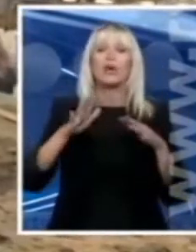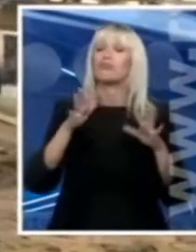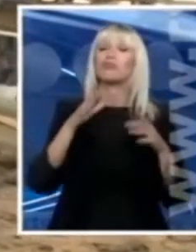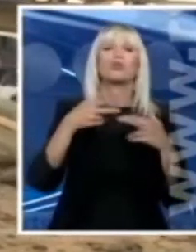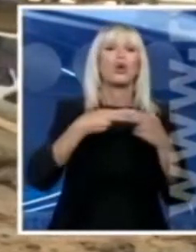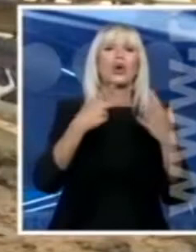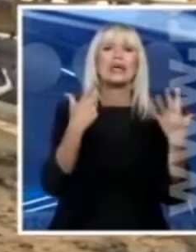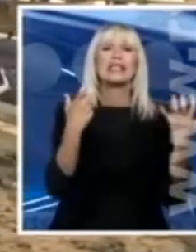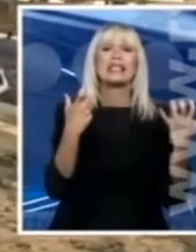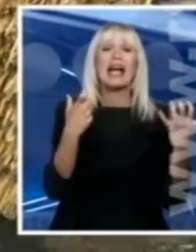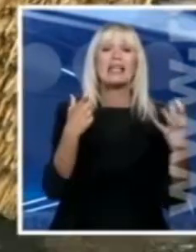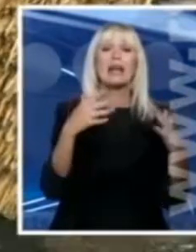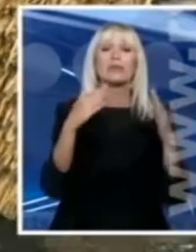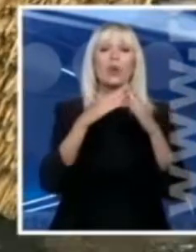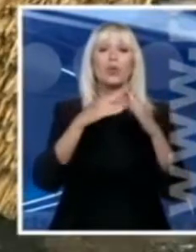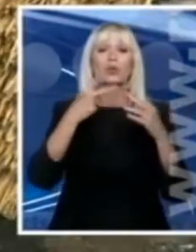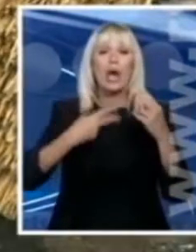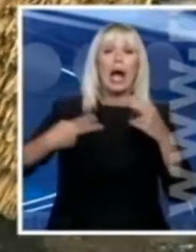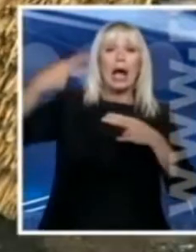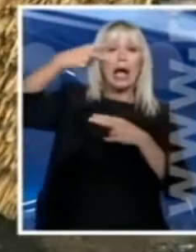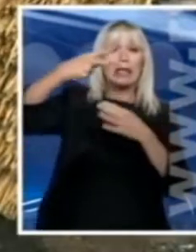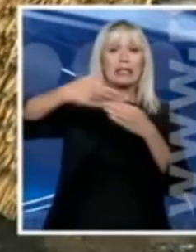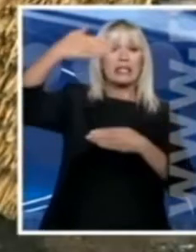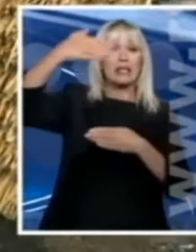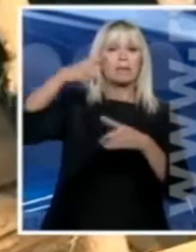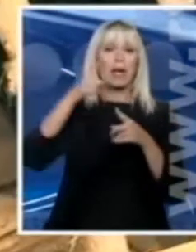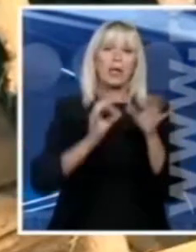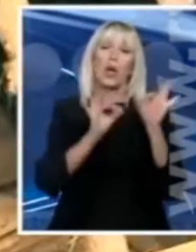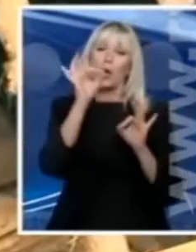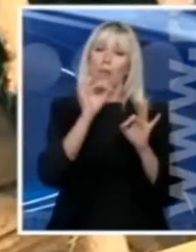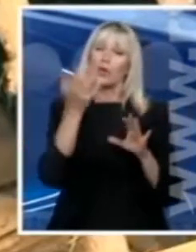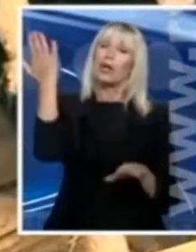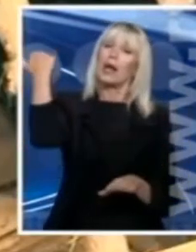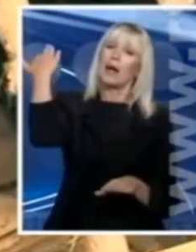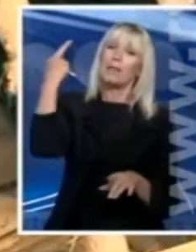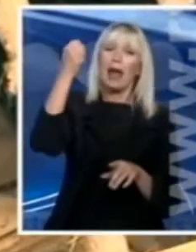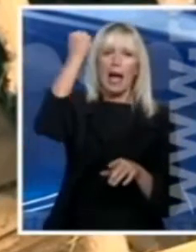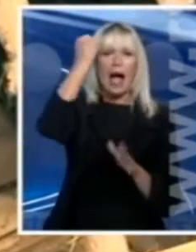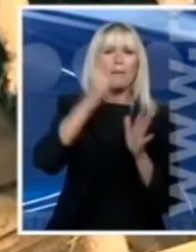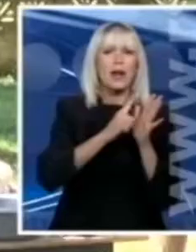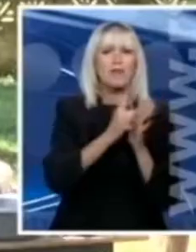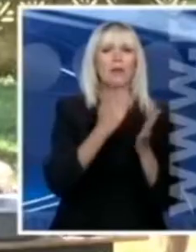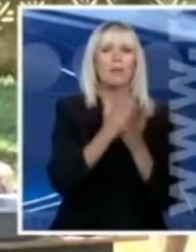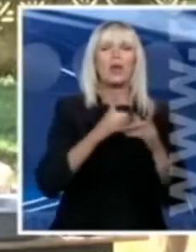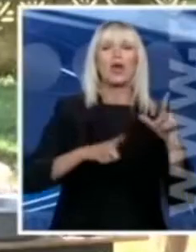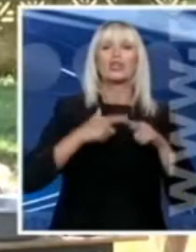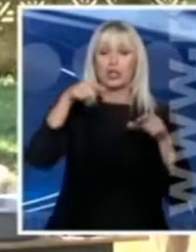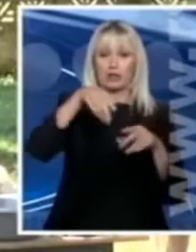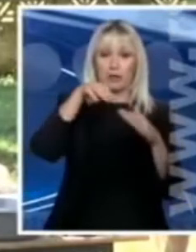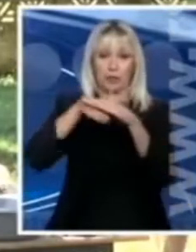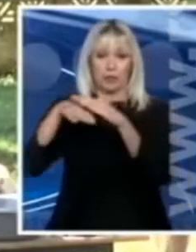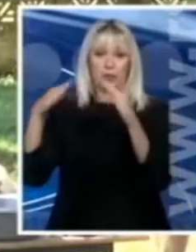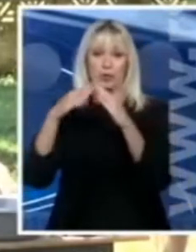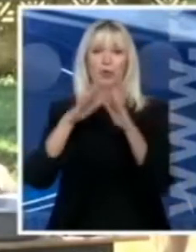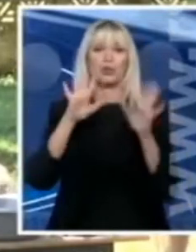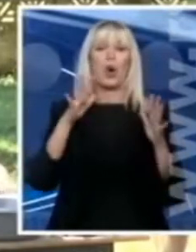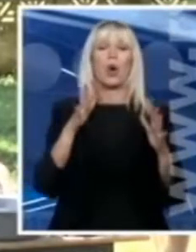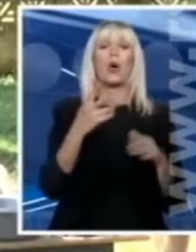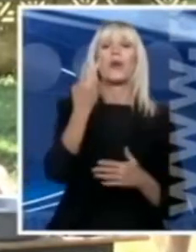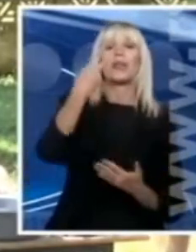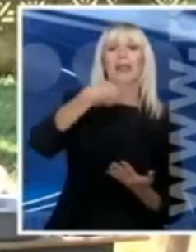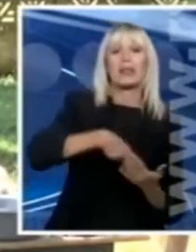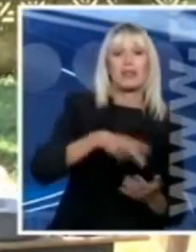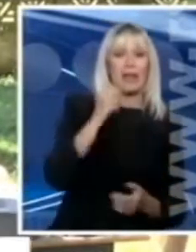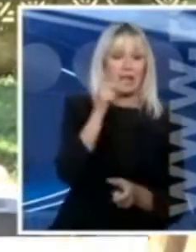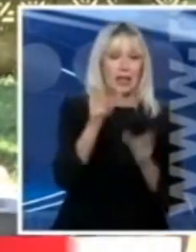700 kuća na sprat i procenjuje se da je nekada u njima živelo oko 2000 ljudi. Sve ono što smo do sada